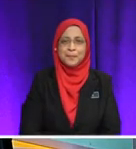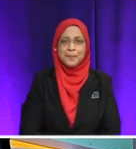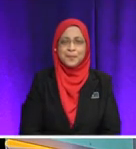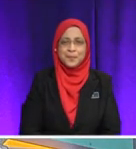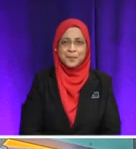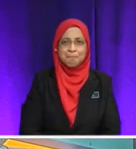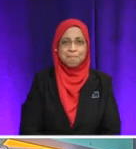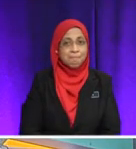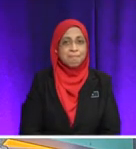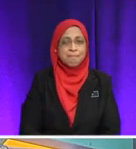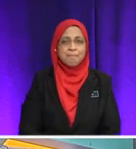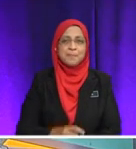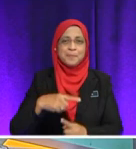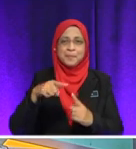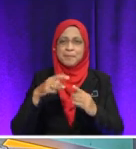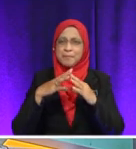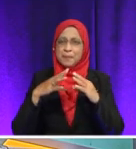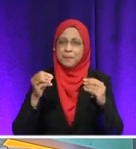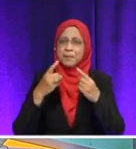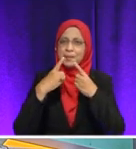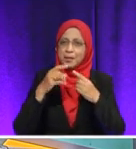murid selesai pelukis